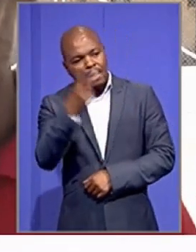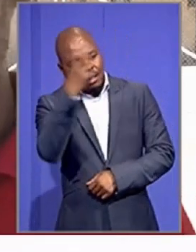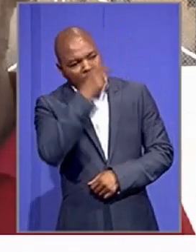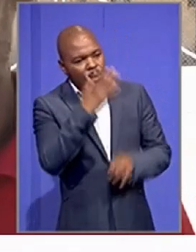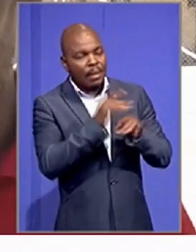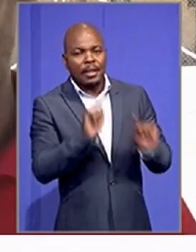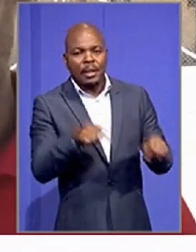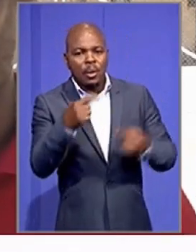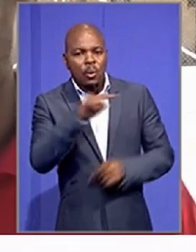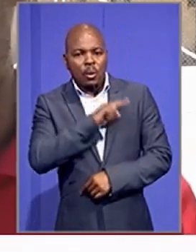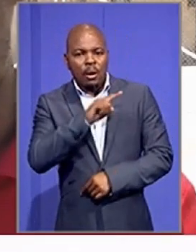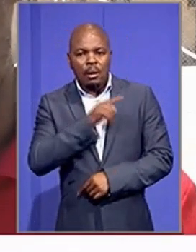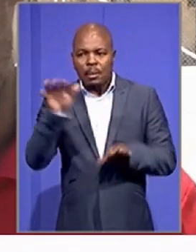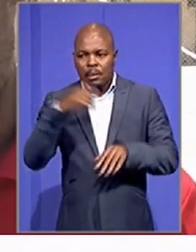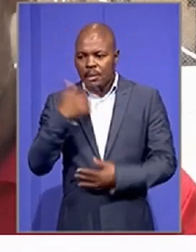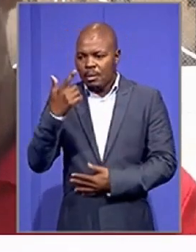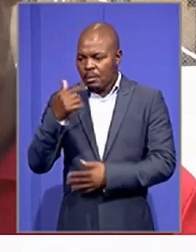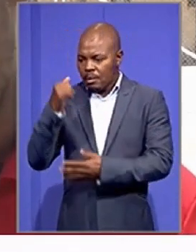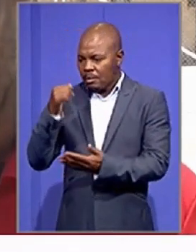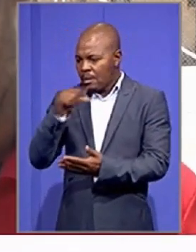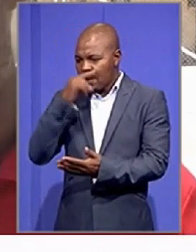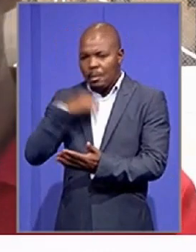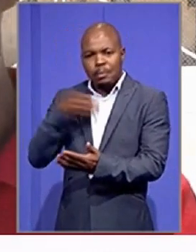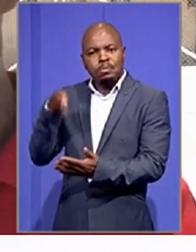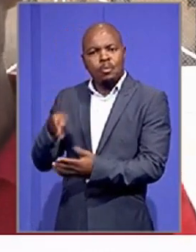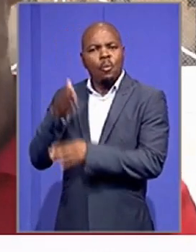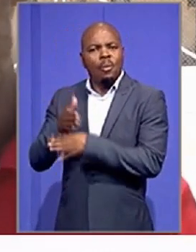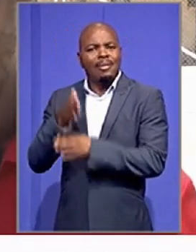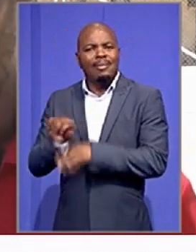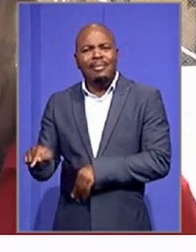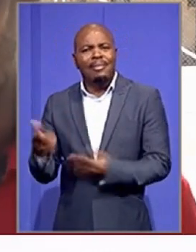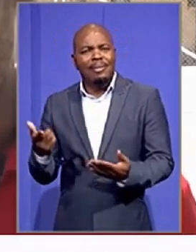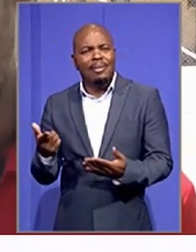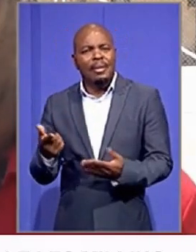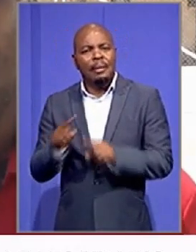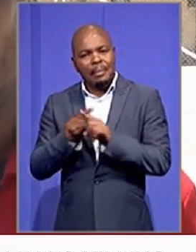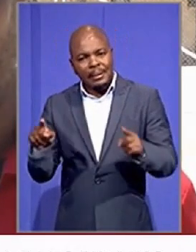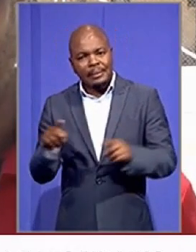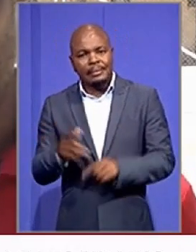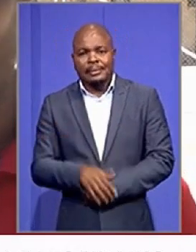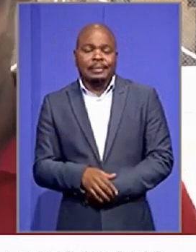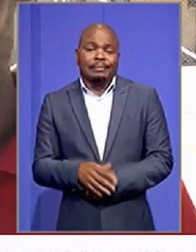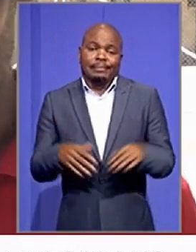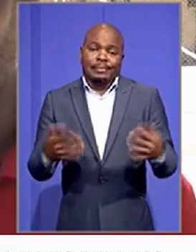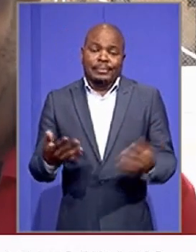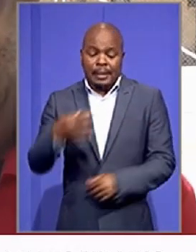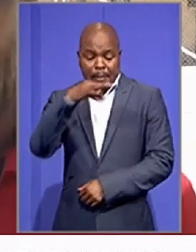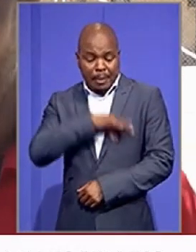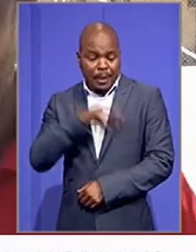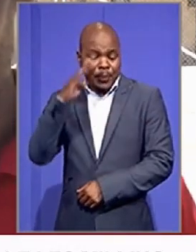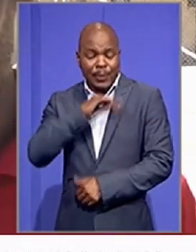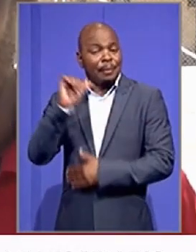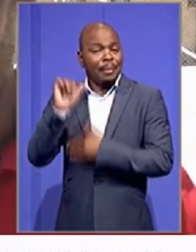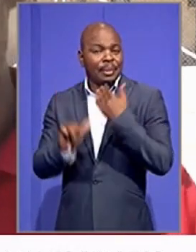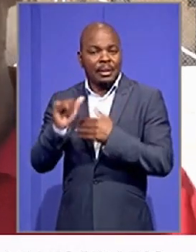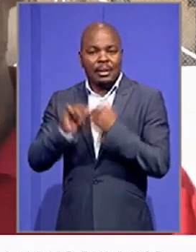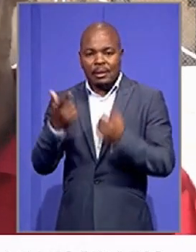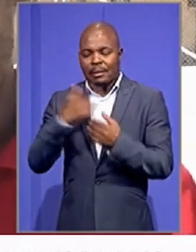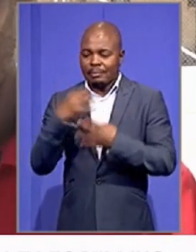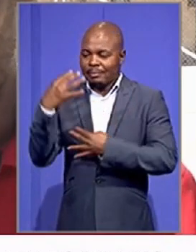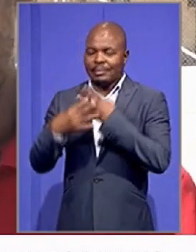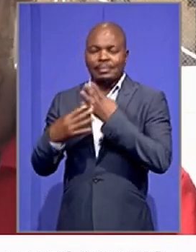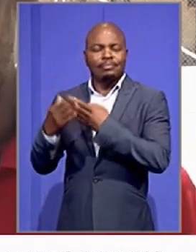hobane re ntse re hlahella re le batho ba sebeletsang firme ena ya LFC Milling jwale ho thata hobane ha re fumane letho ka kgwedi ha re lefe re beile ka